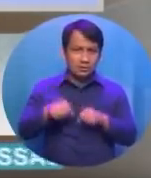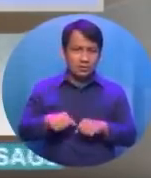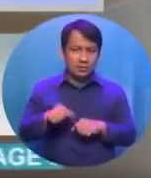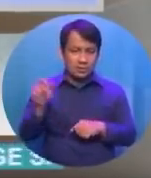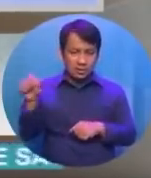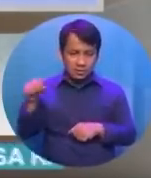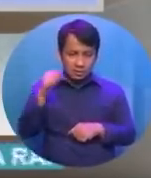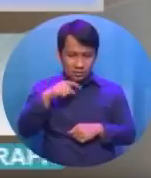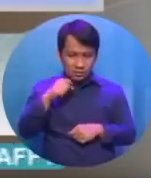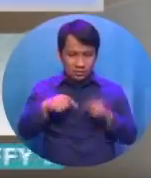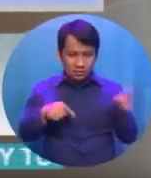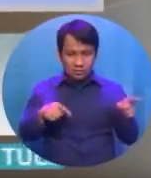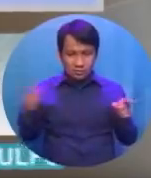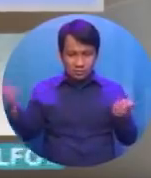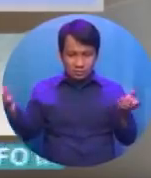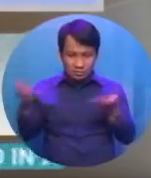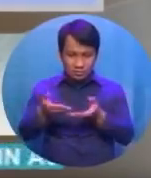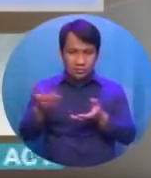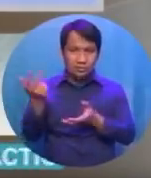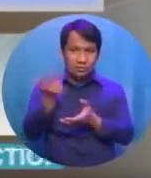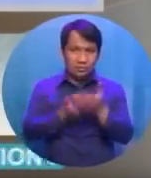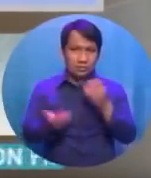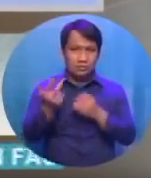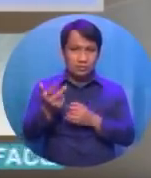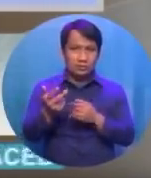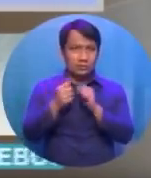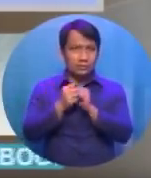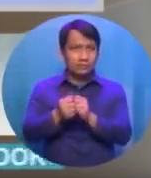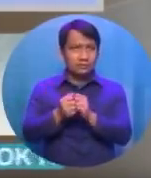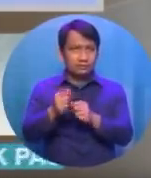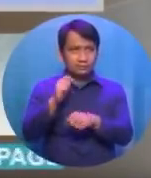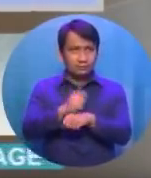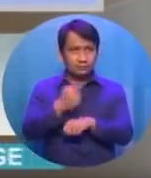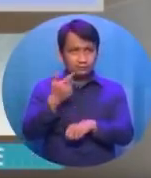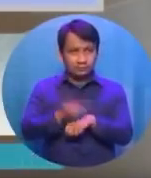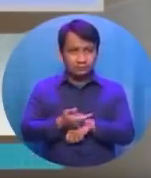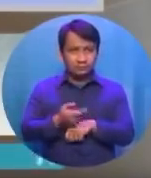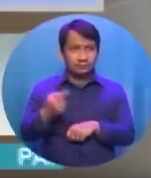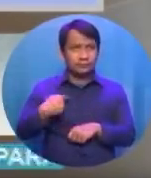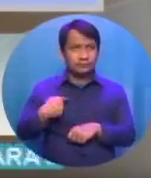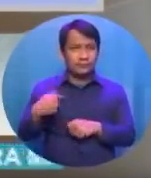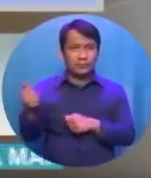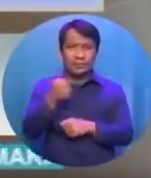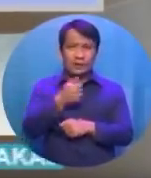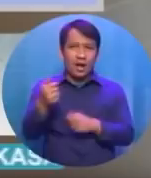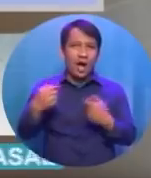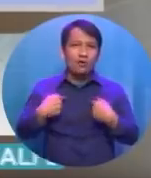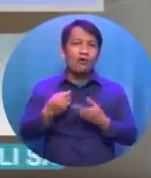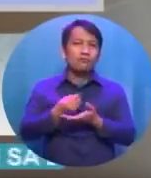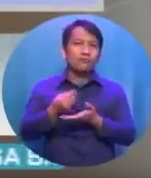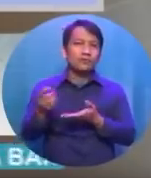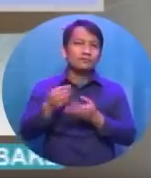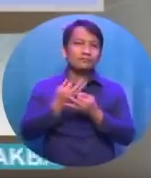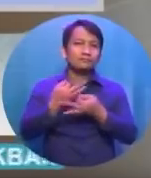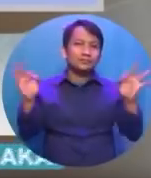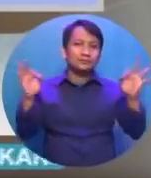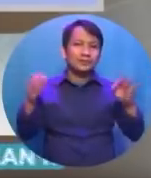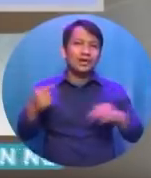mo. Sundin namin si tatay mo. Kayong lahat. Tatlo kayo magsama-sama. Akong bala. Gastos ko lahat.